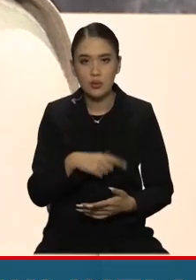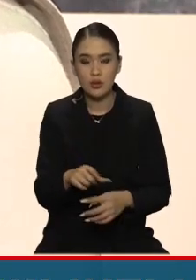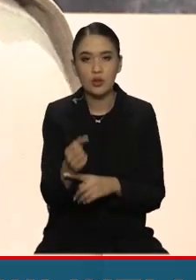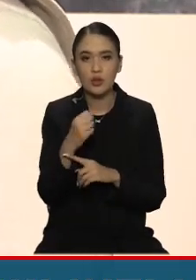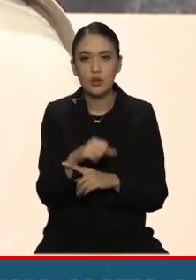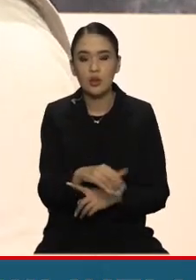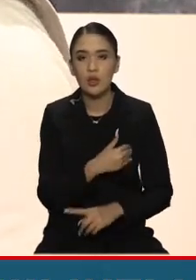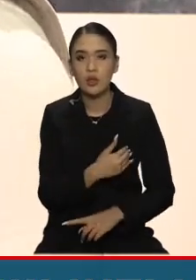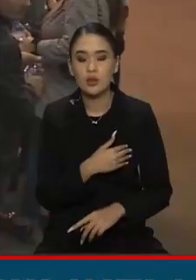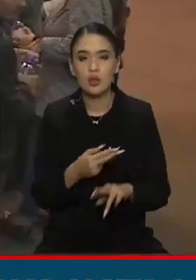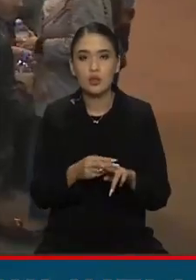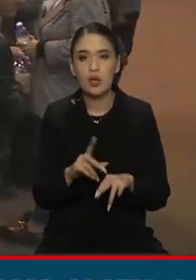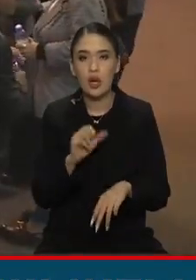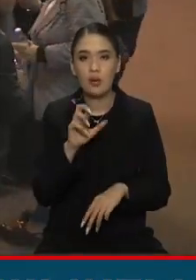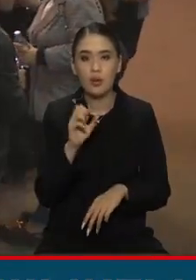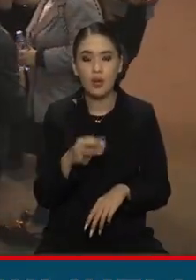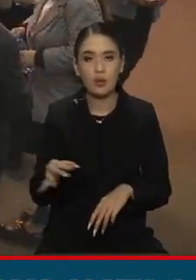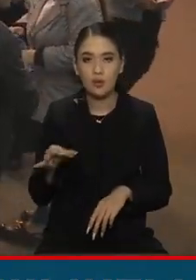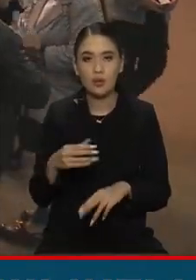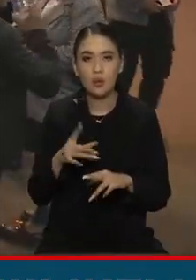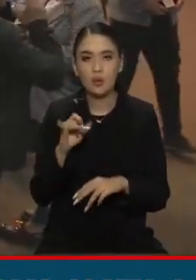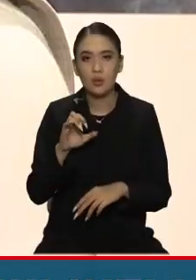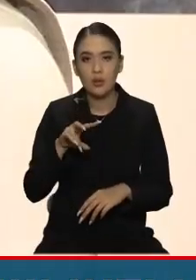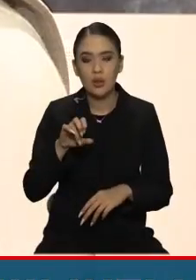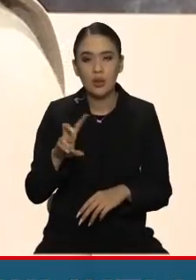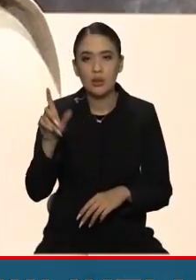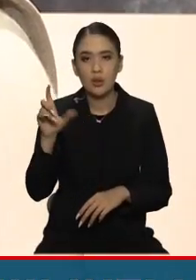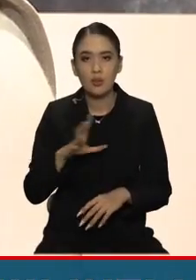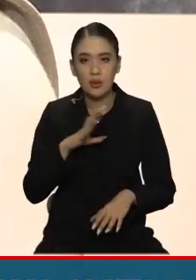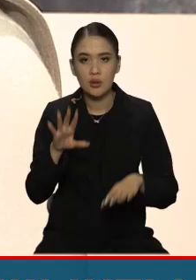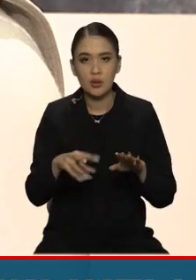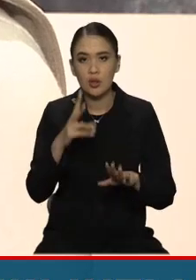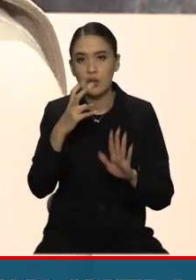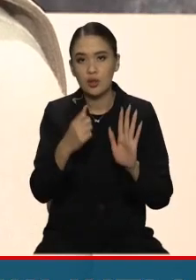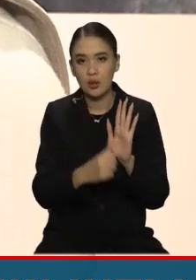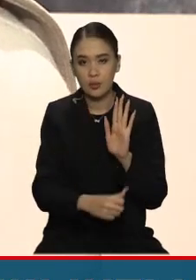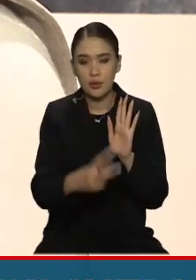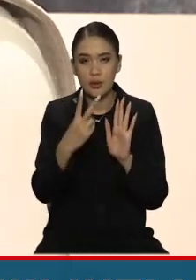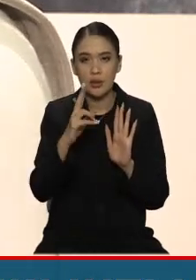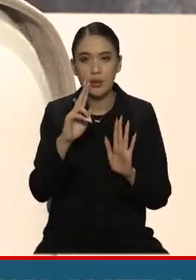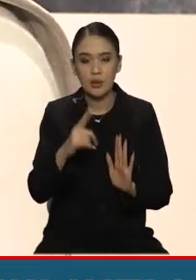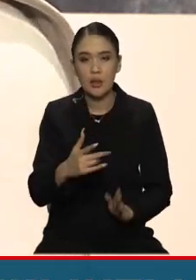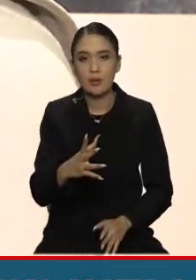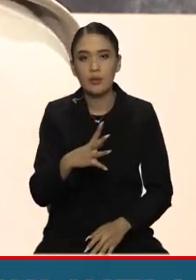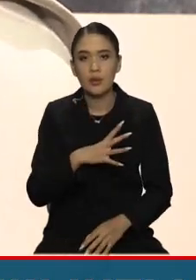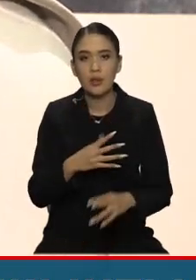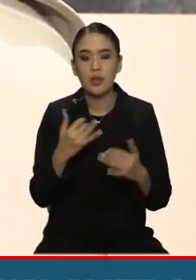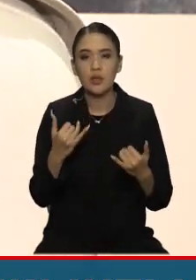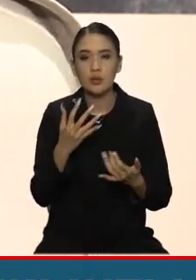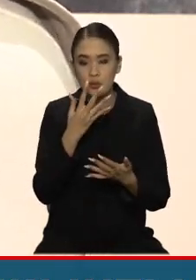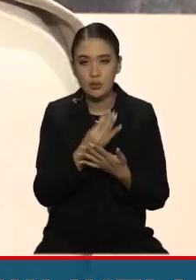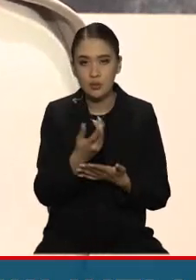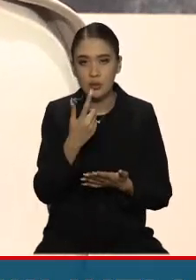жеткізсек дейміз. Мысалы, Абай облысынан келген Руслан есімді азаматымыздың салмағы 262 келі. Ол өзін қаншалықты жең